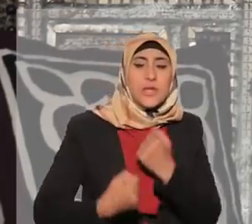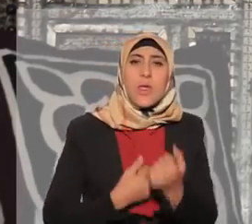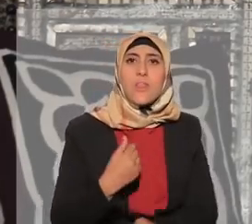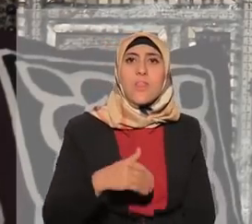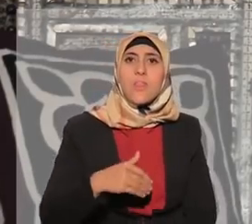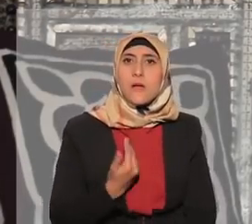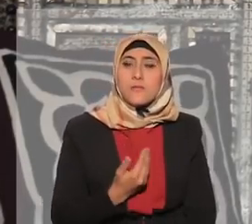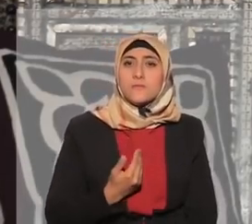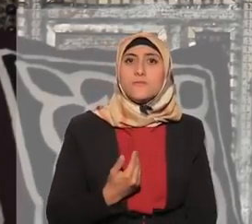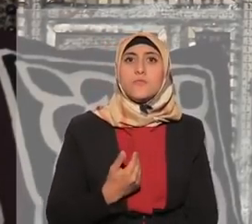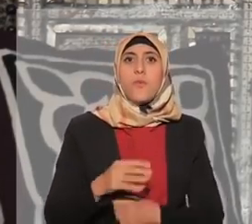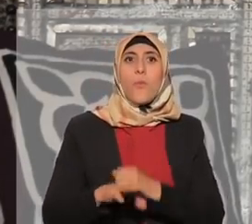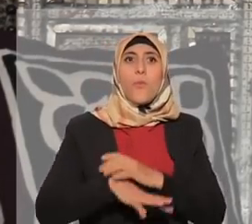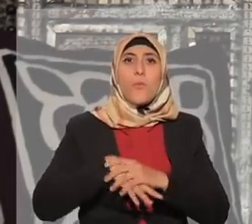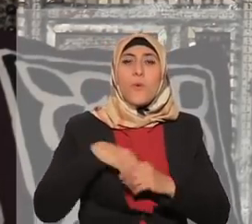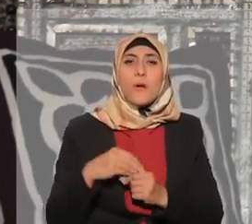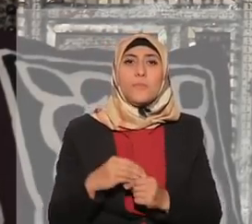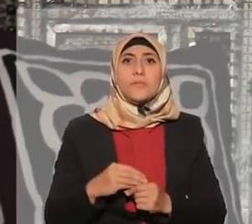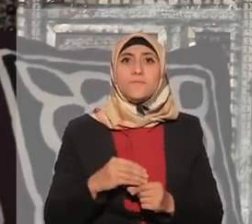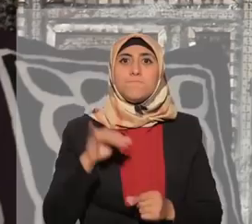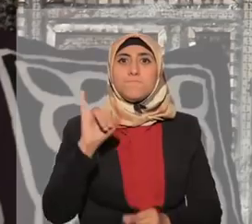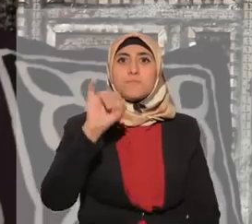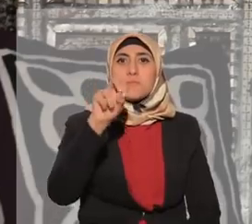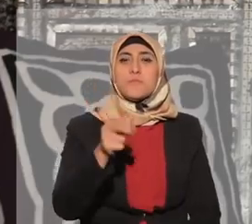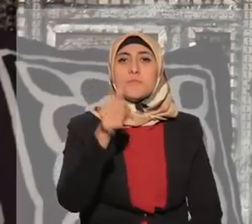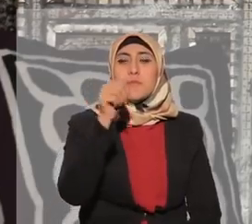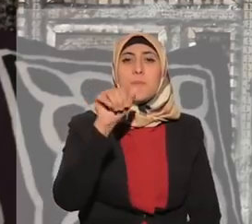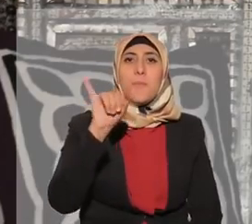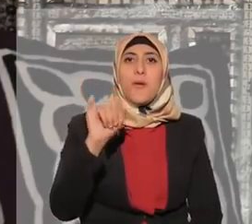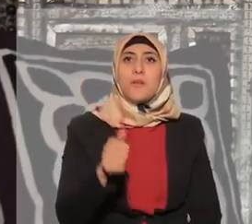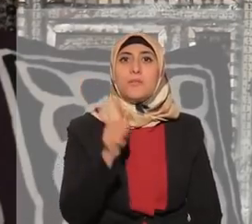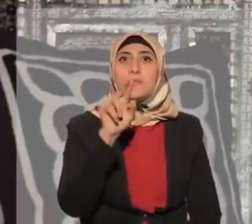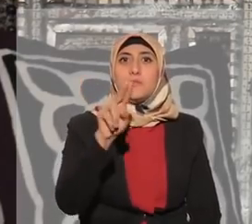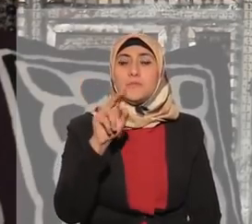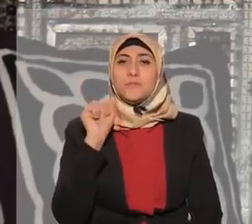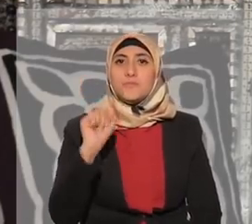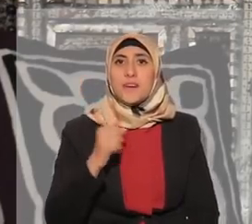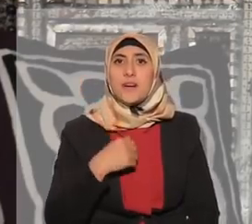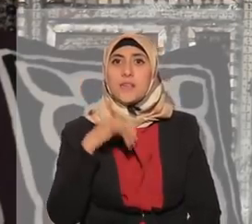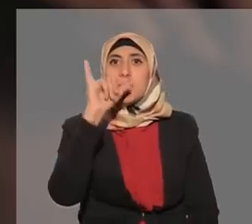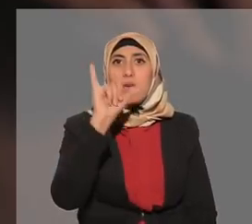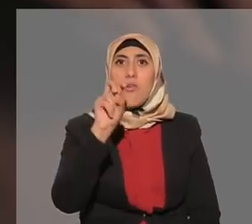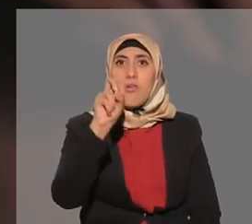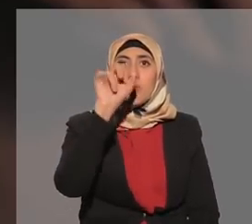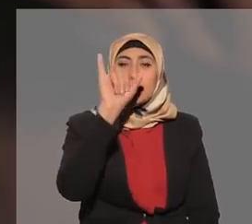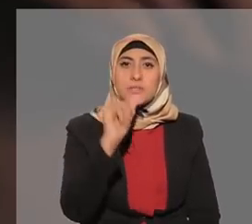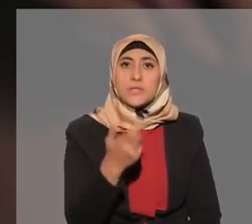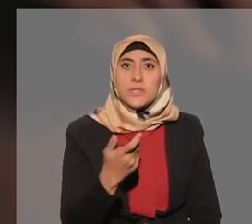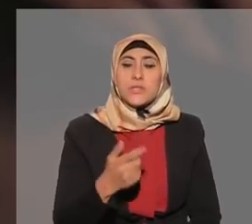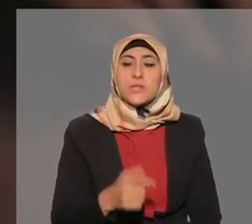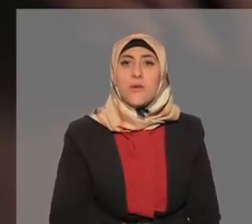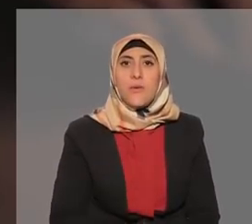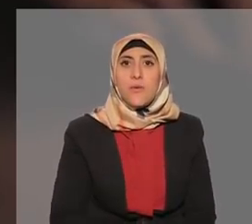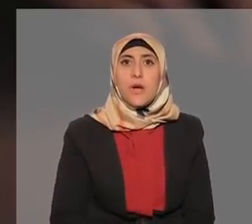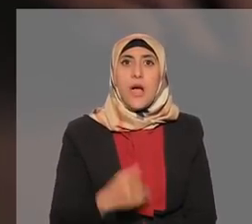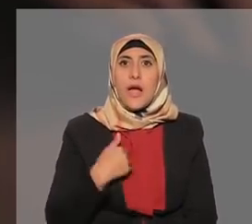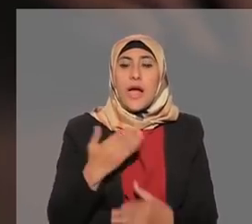المجاهدة، وأكرم بمقامات من اليقين في سيره إلى الله حتى أشرف على الرضا.